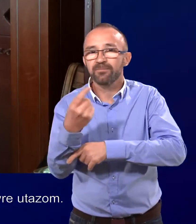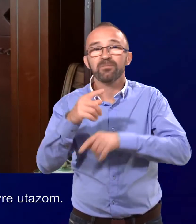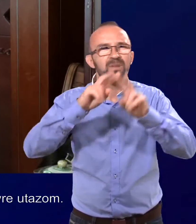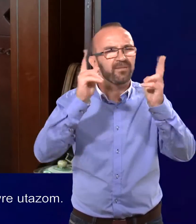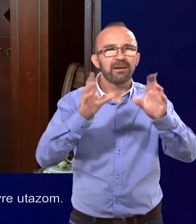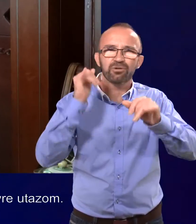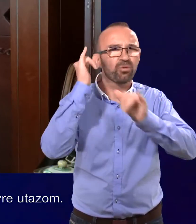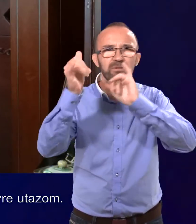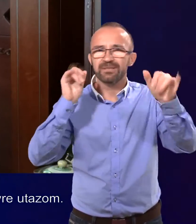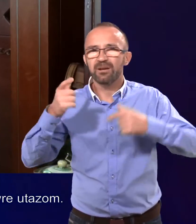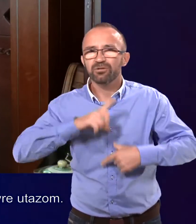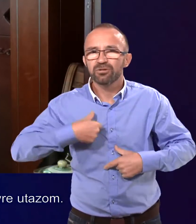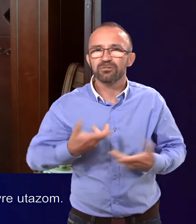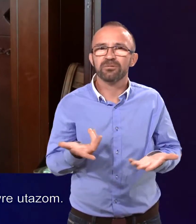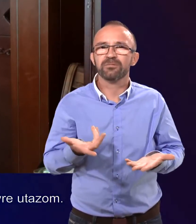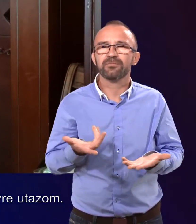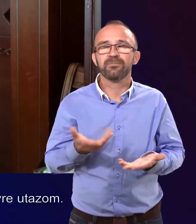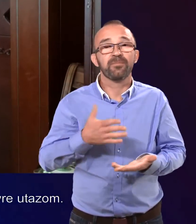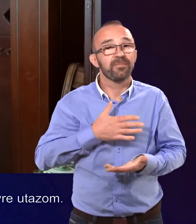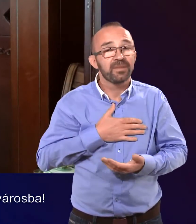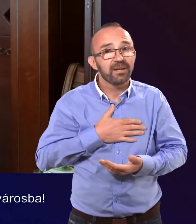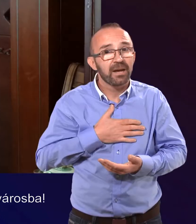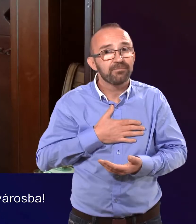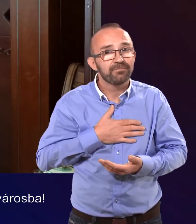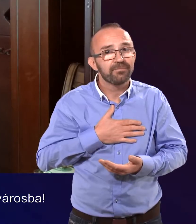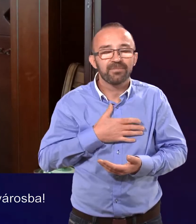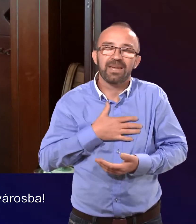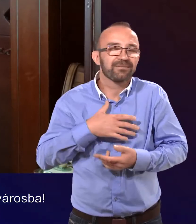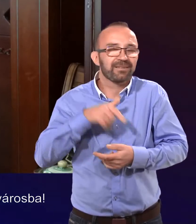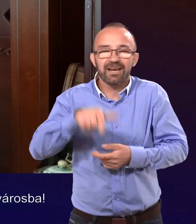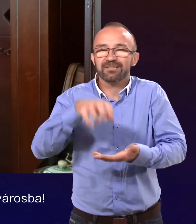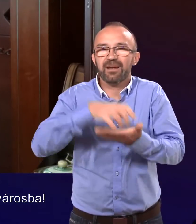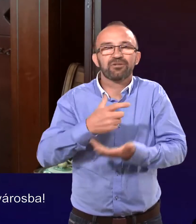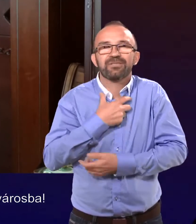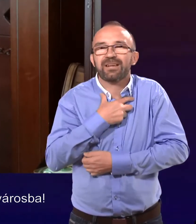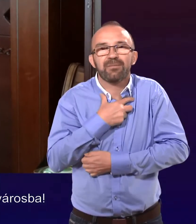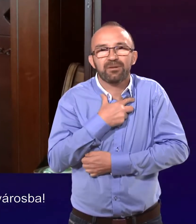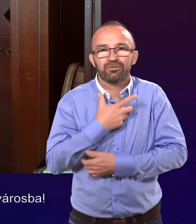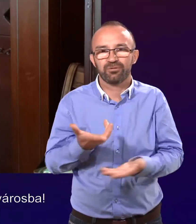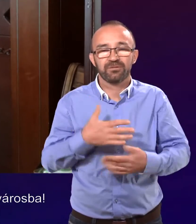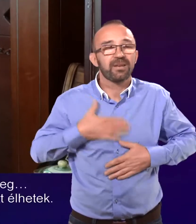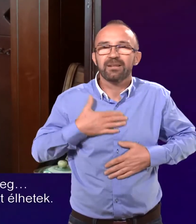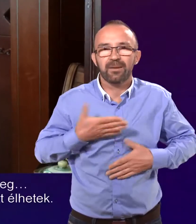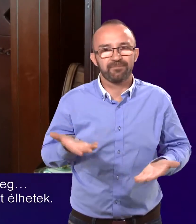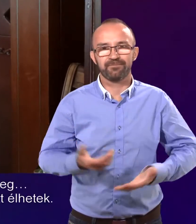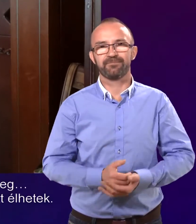a világon, elég sok helyre utazom. Nekem, én szerelmes vagyok ebben a városon.